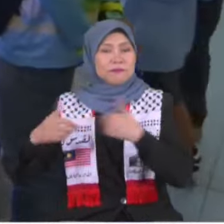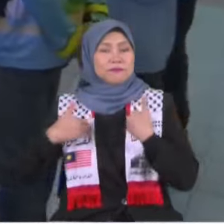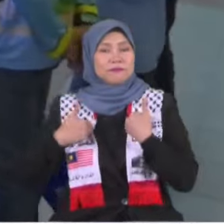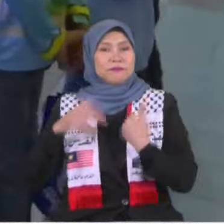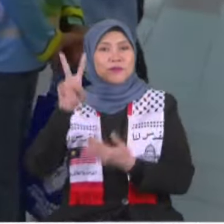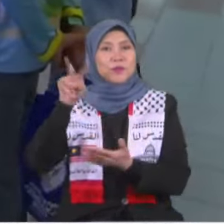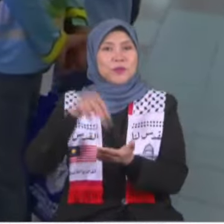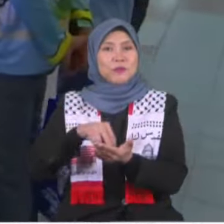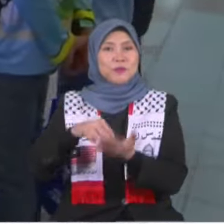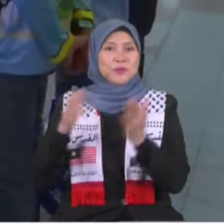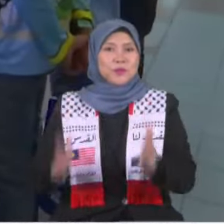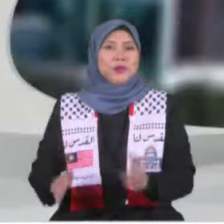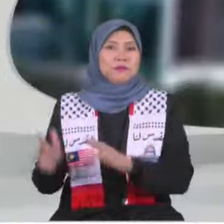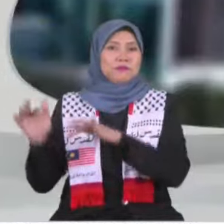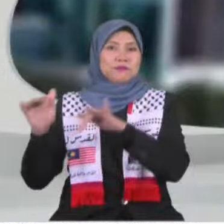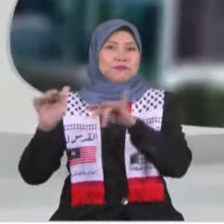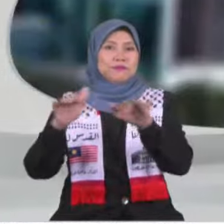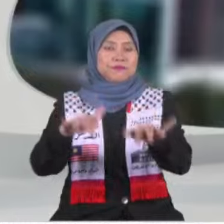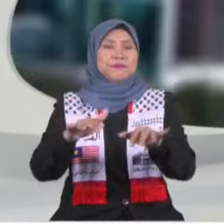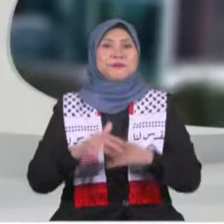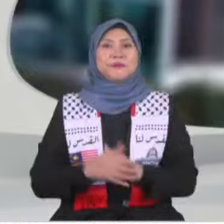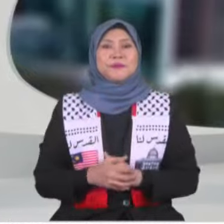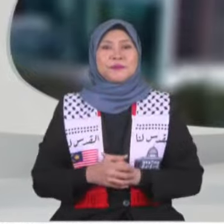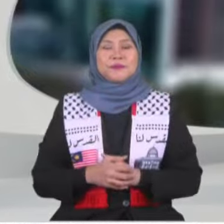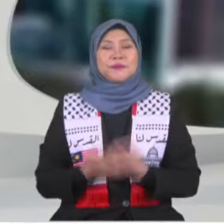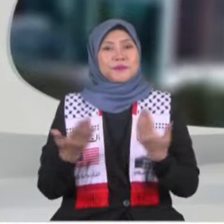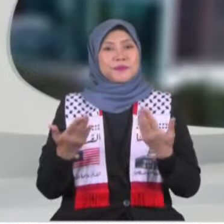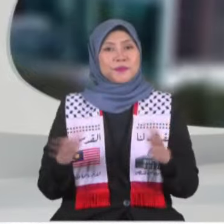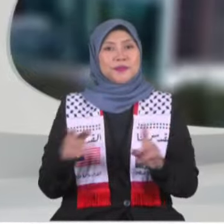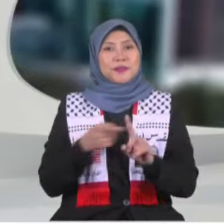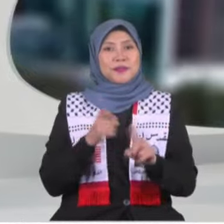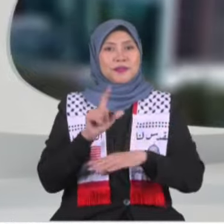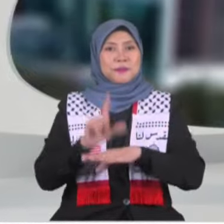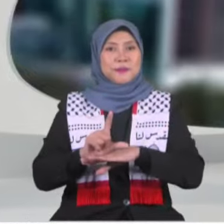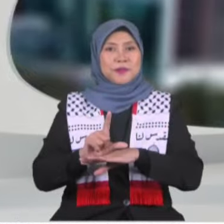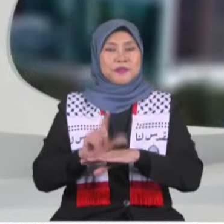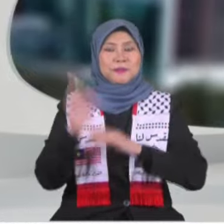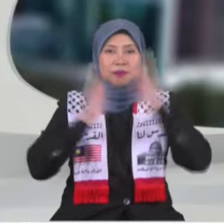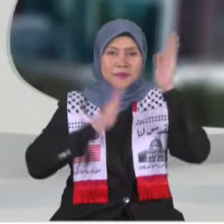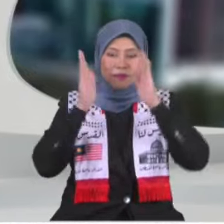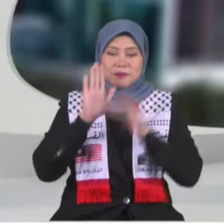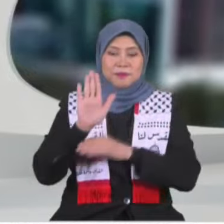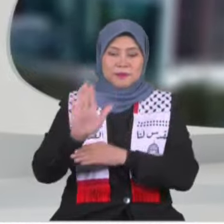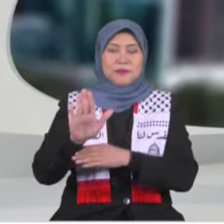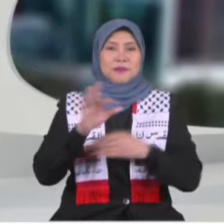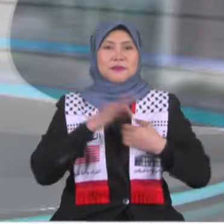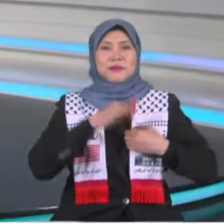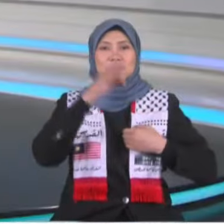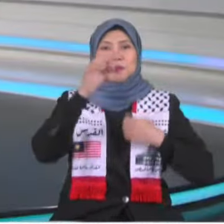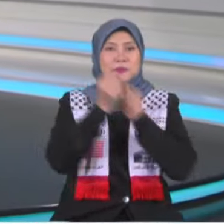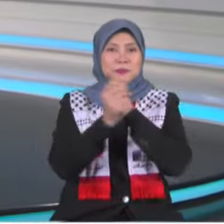kira-kira 2,000 pengunjung. Dengan itu, sekian paparan dari Labuan. Malaysia Madani Jiwa